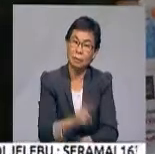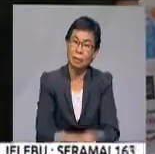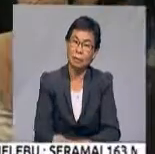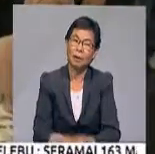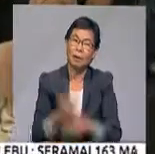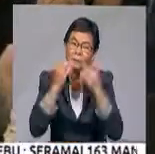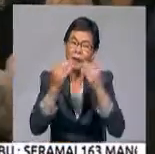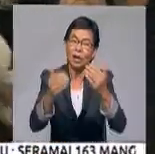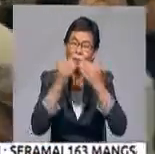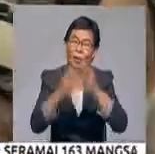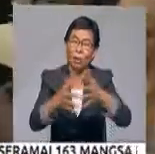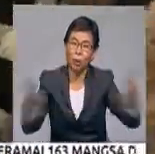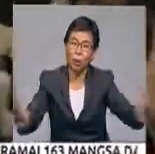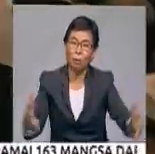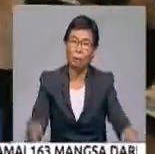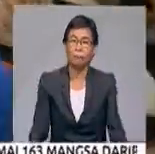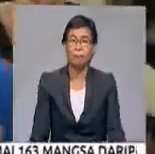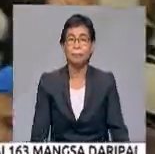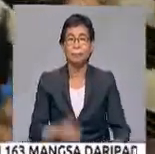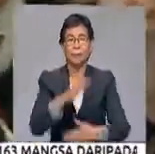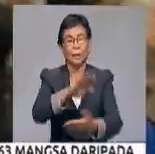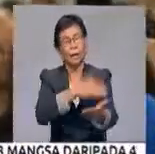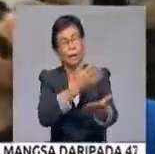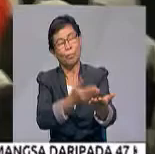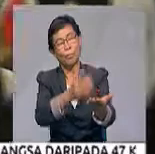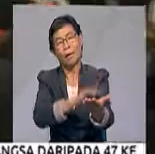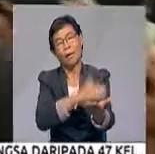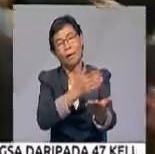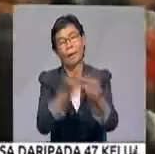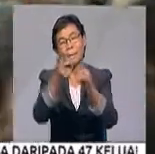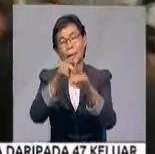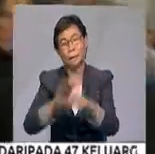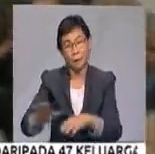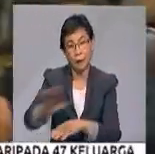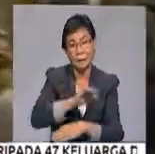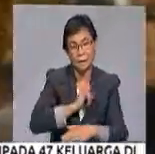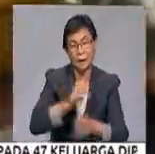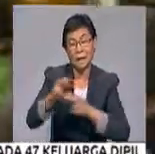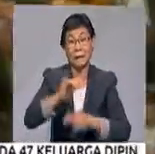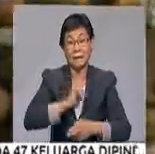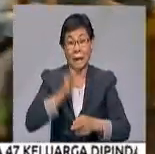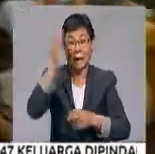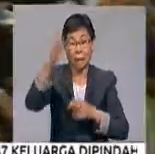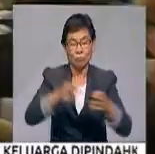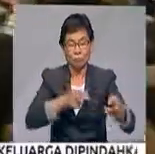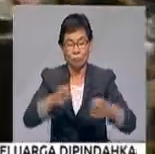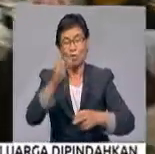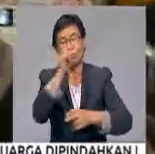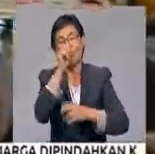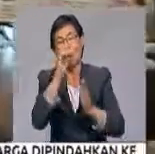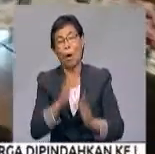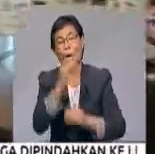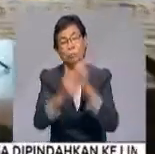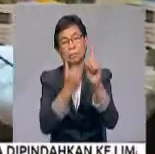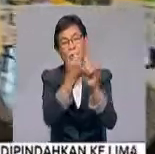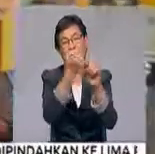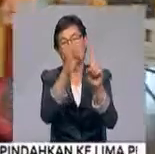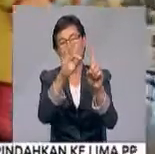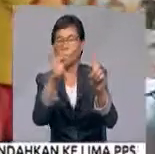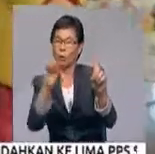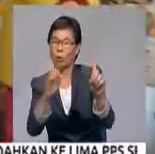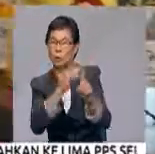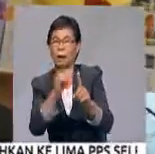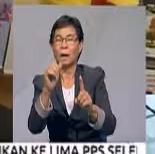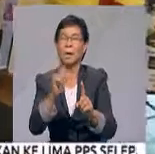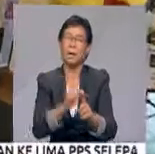terima kasih yang banyaklah daripada IRAMA kepada mereka. Jadi saya yang akan menguruskan artis-artis yang 90-an dan juga